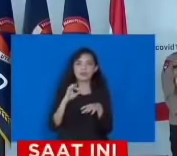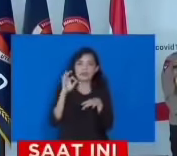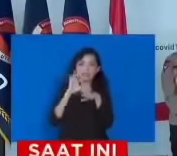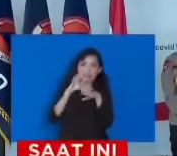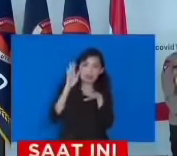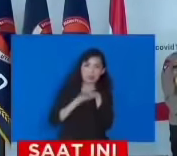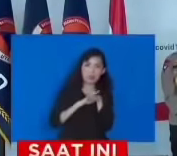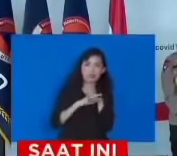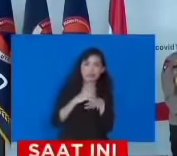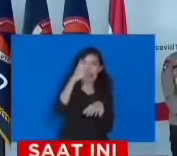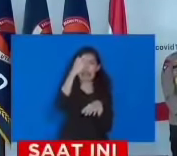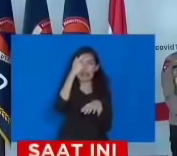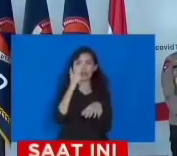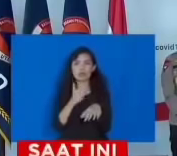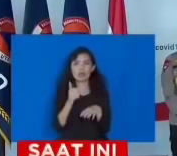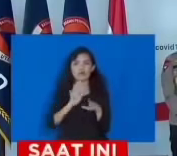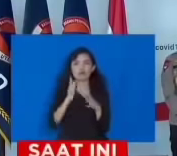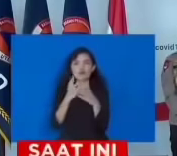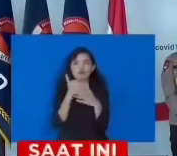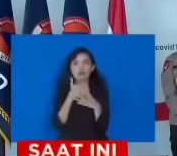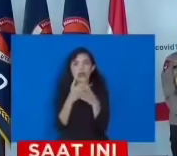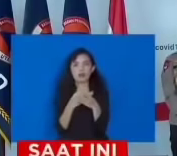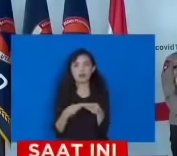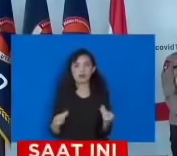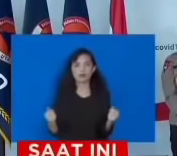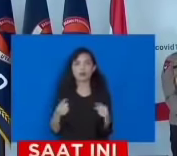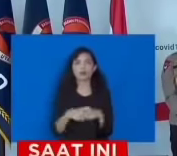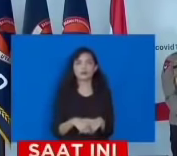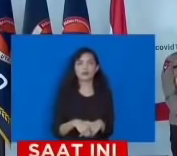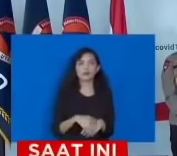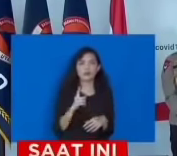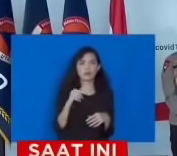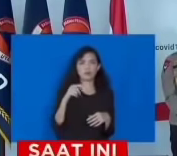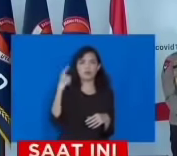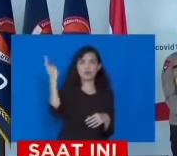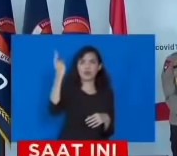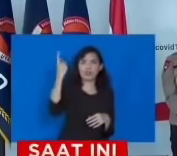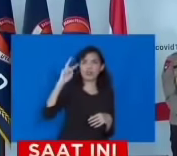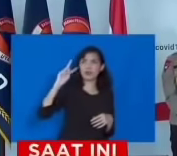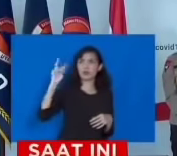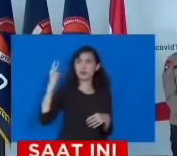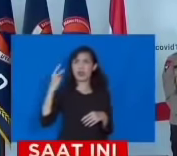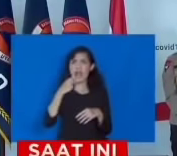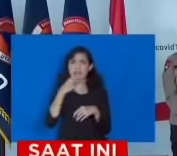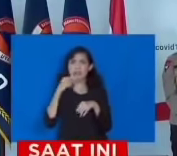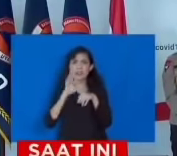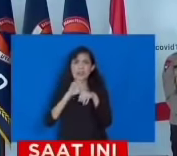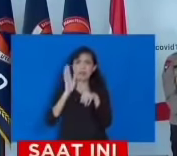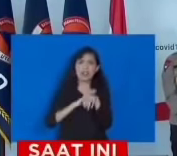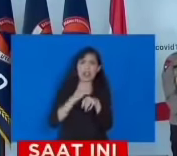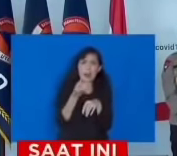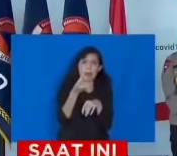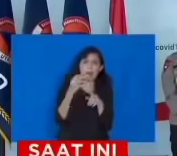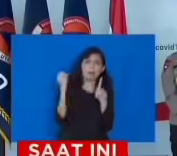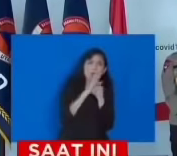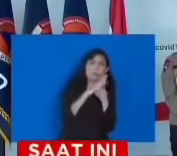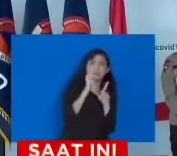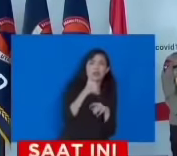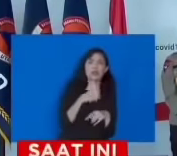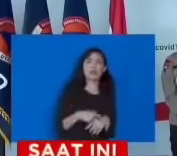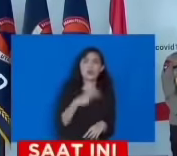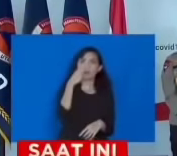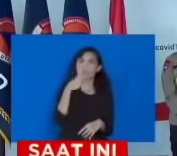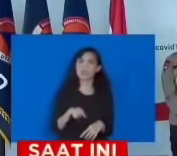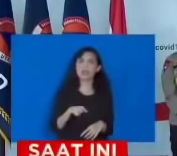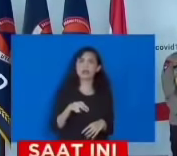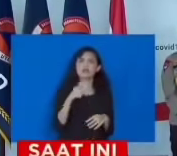berdarah yang secara frekuentif akan muncul pada periode-periode ini. Kami yakin kita semua bisa tinggal